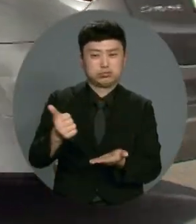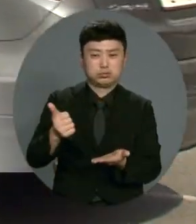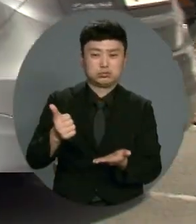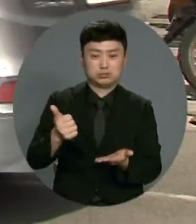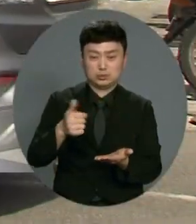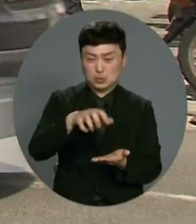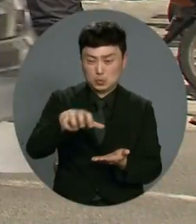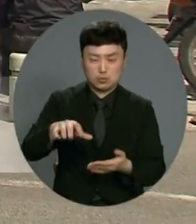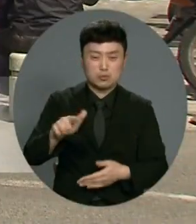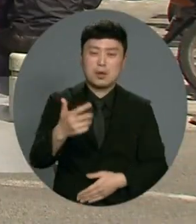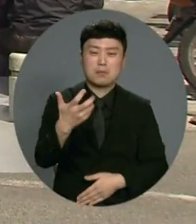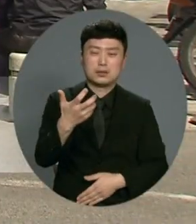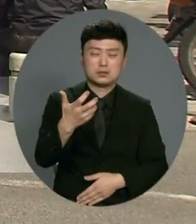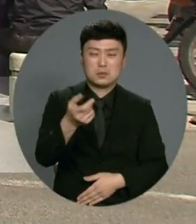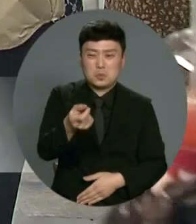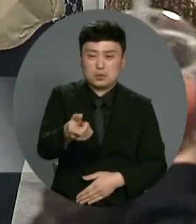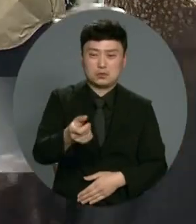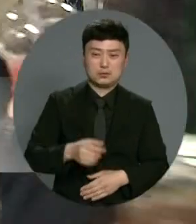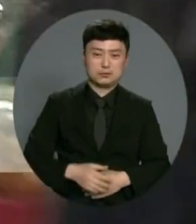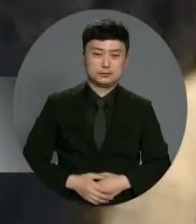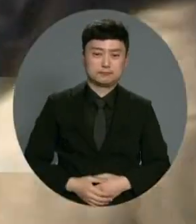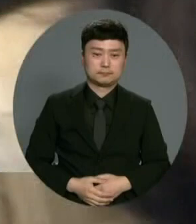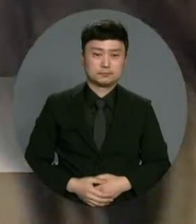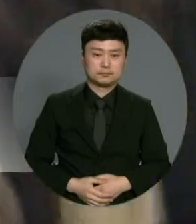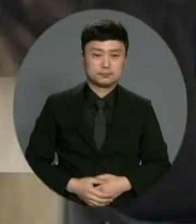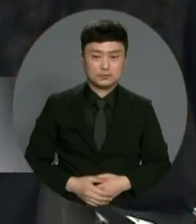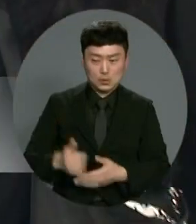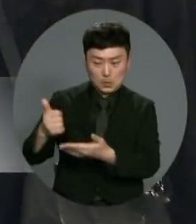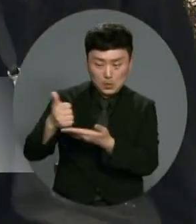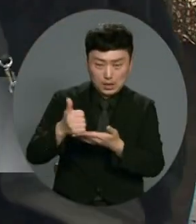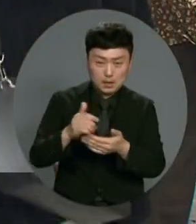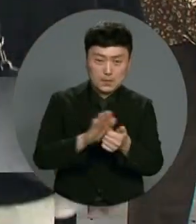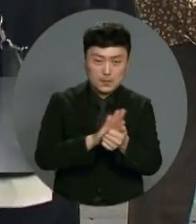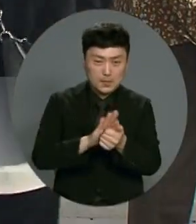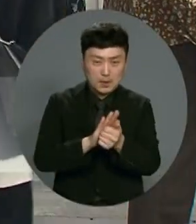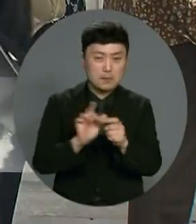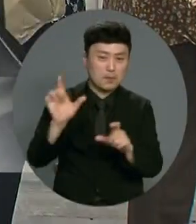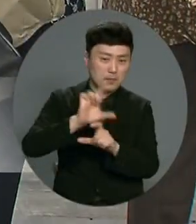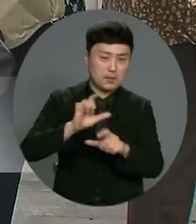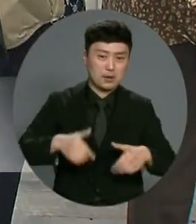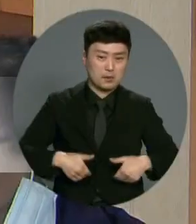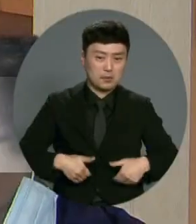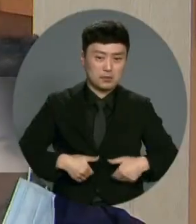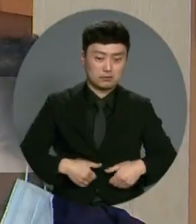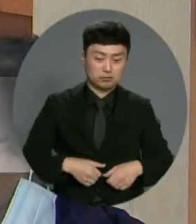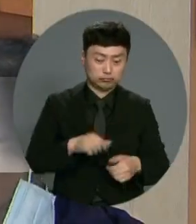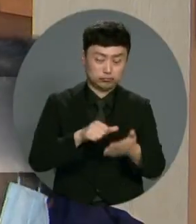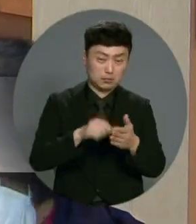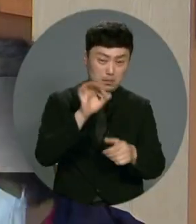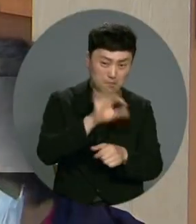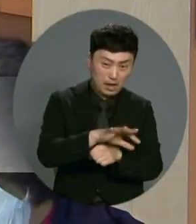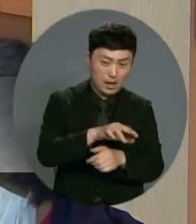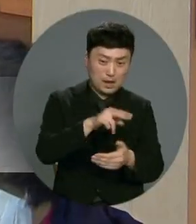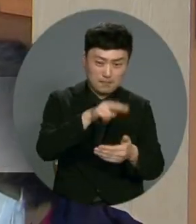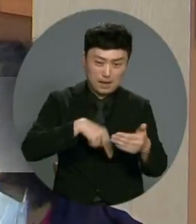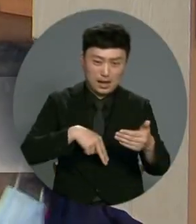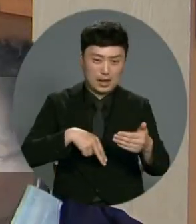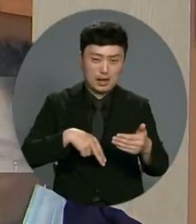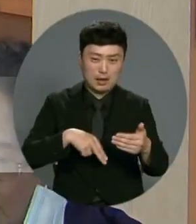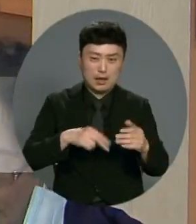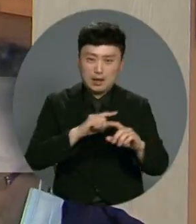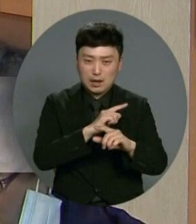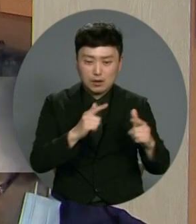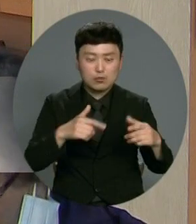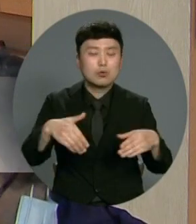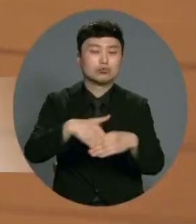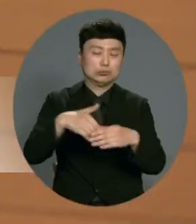680여 면에 불과합니다. 고객 서비스 강화도 필요합니다. 단순히 물건을 사고 파는 공간이 아니라